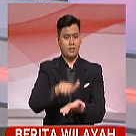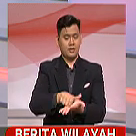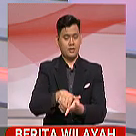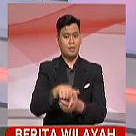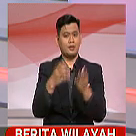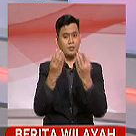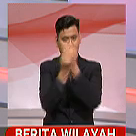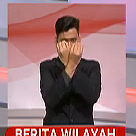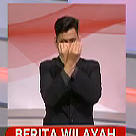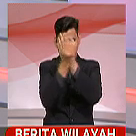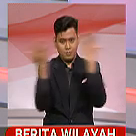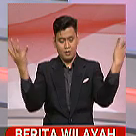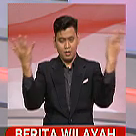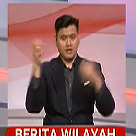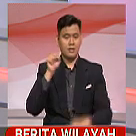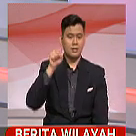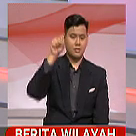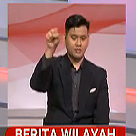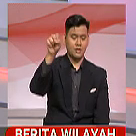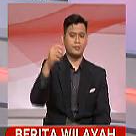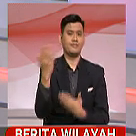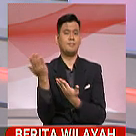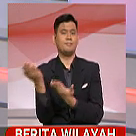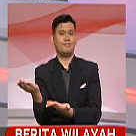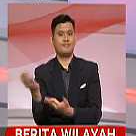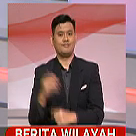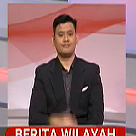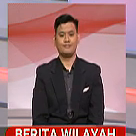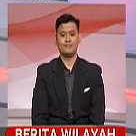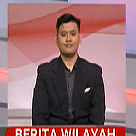saja bersama Rita Alicious Malik. Silakan.